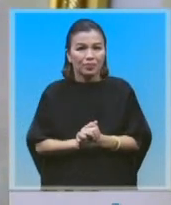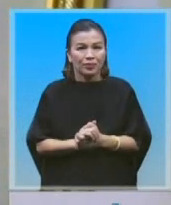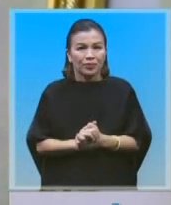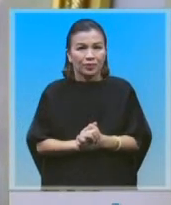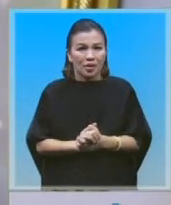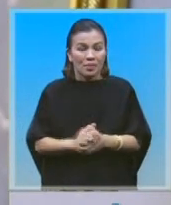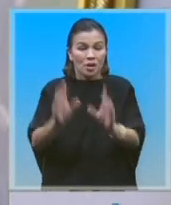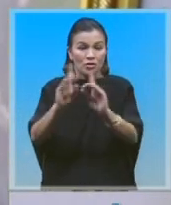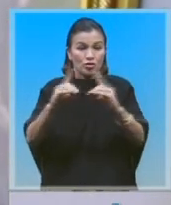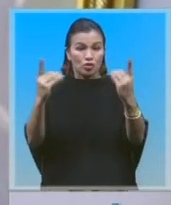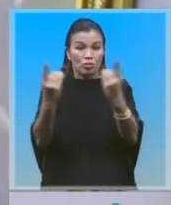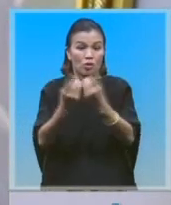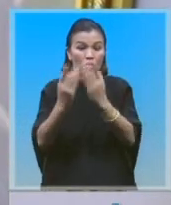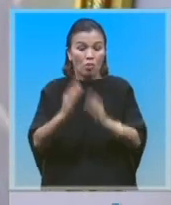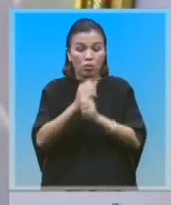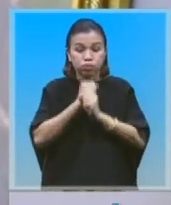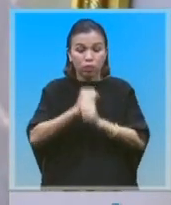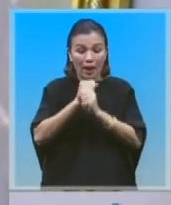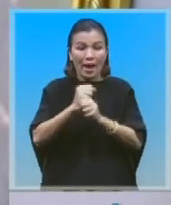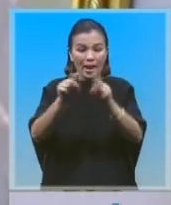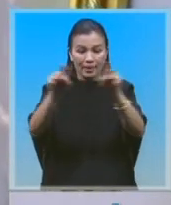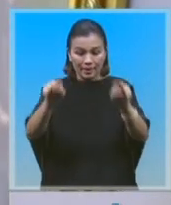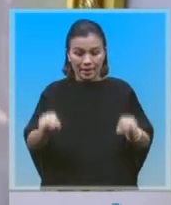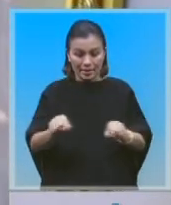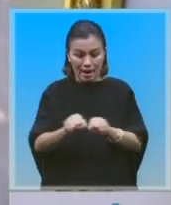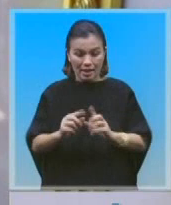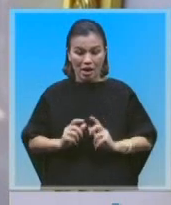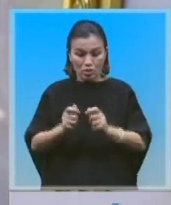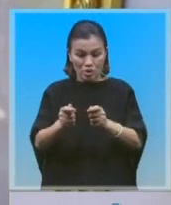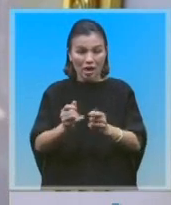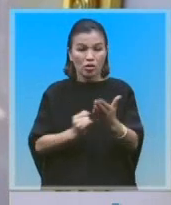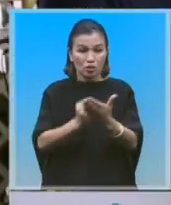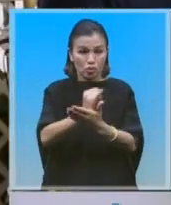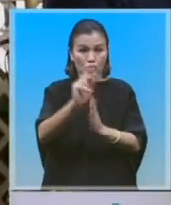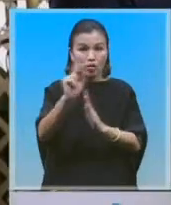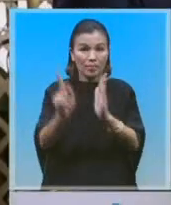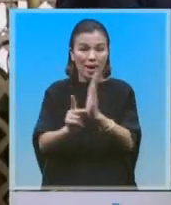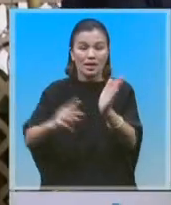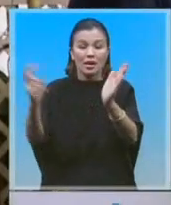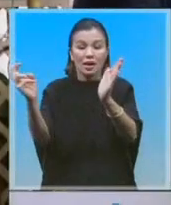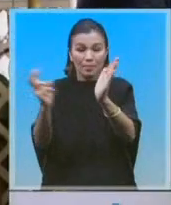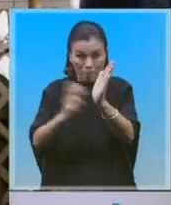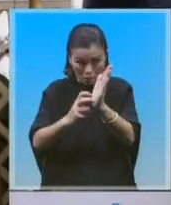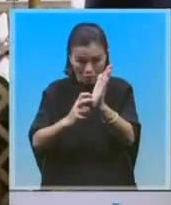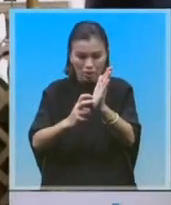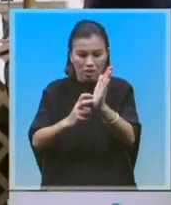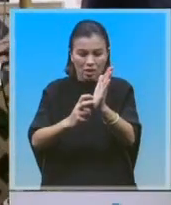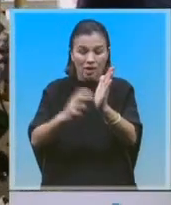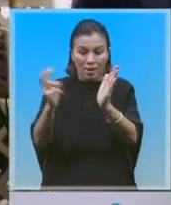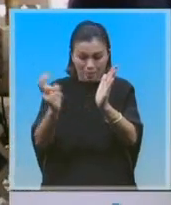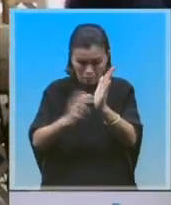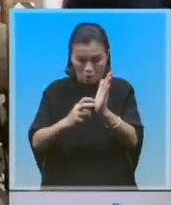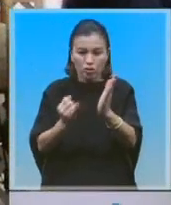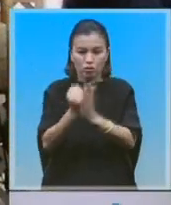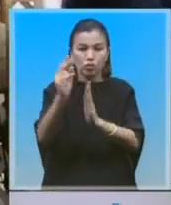ายุเขามีใบอนุญาตประกอบกิจการนวดแผนไทยและแผนโบราณรวมทั้งใบรับรองมาตรฐานสถานประกอบการเพื่อสุขภาพจากสำนักงานสาธ